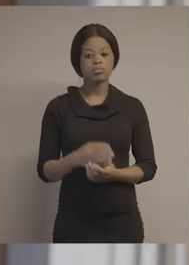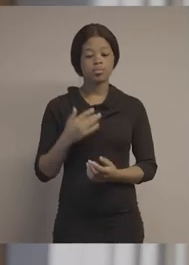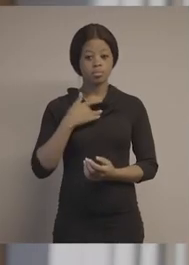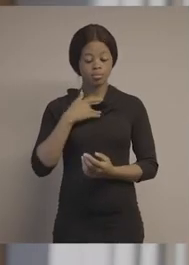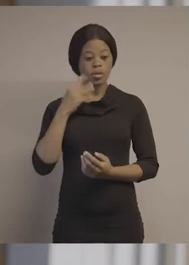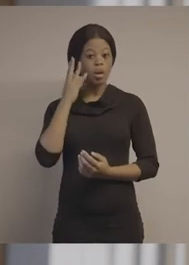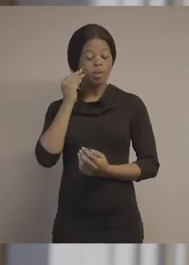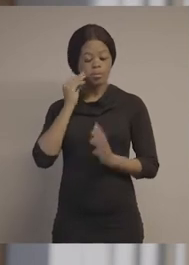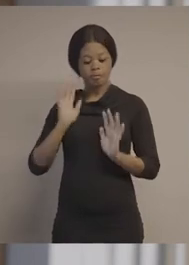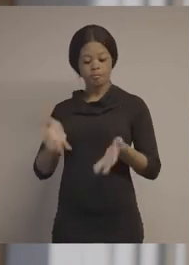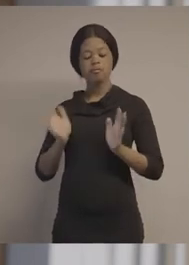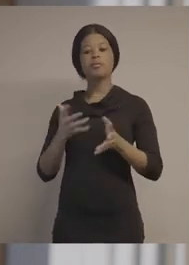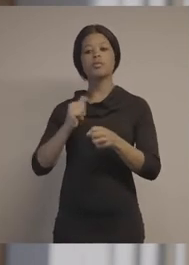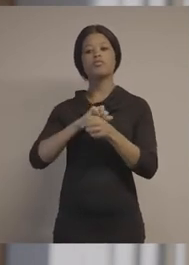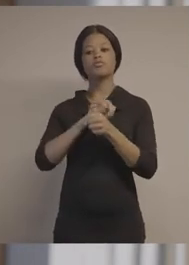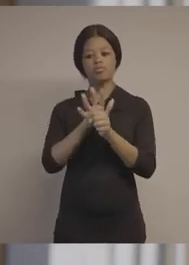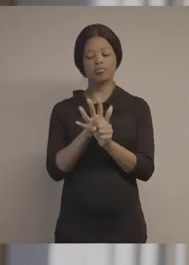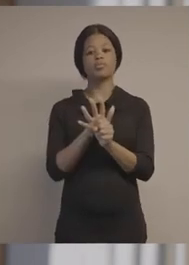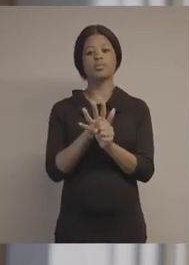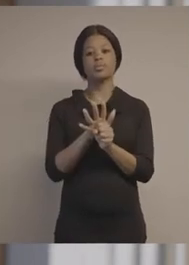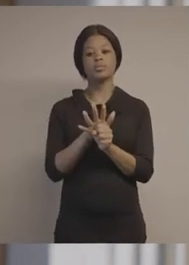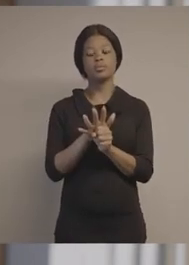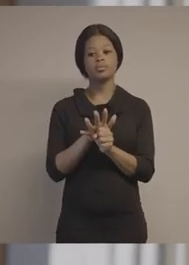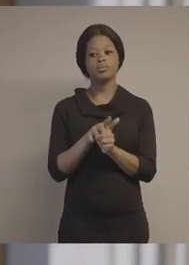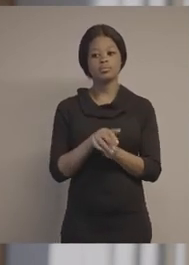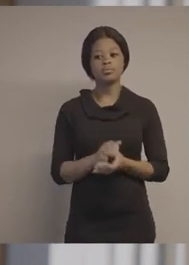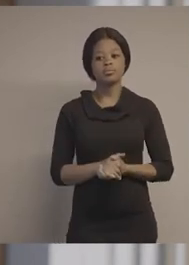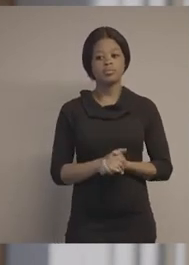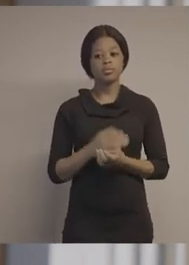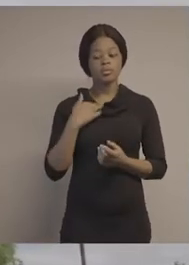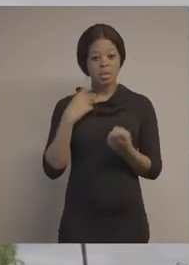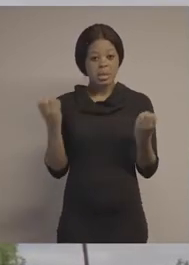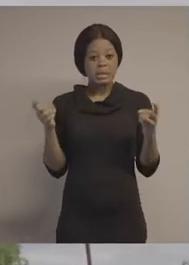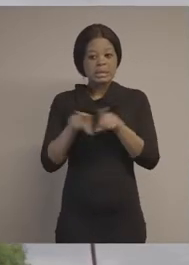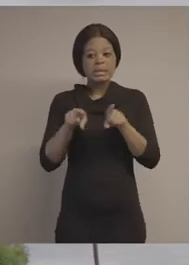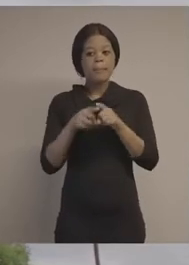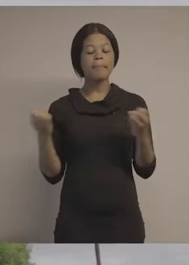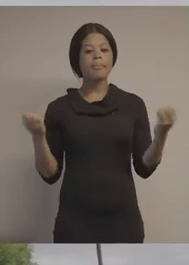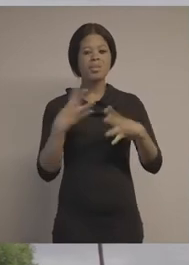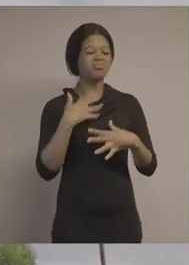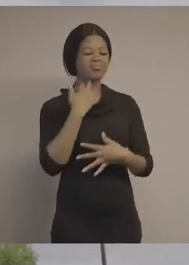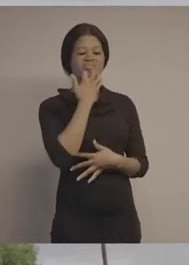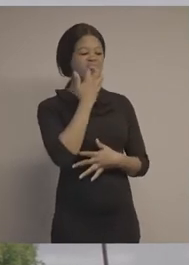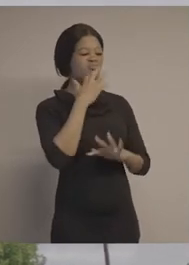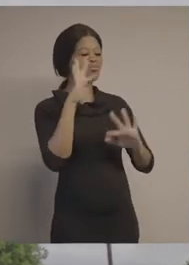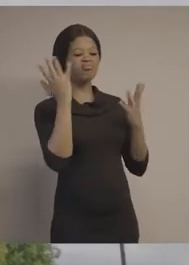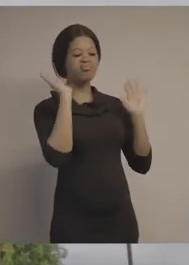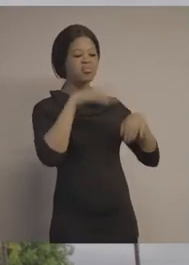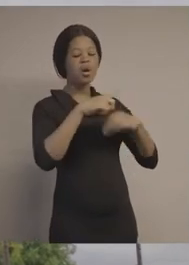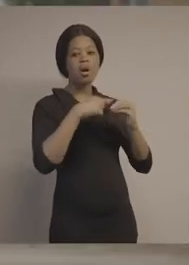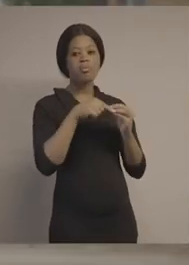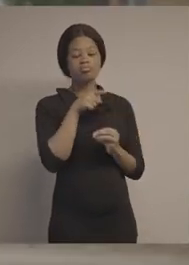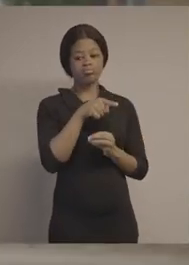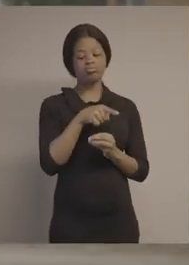Ik mezelf het COVID experience. Ik heb het zelf dat het met mij gebeurt. Ik was ook zoals bij mensen. Ik heb gehoord. Ik